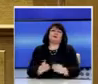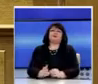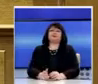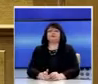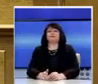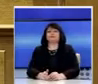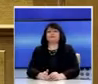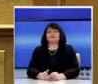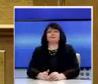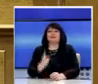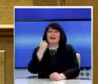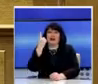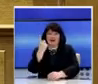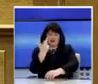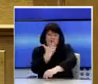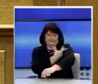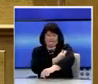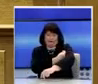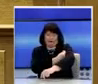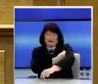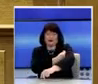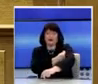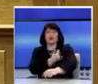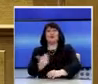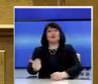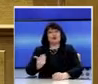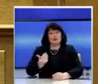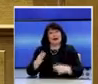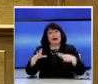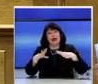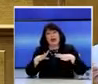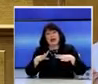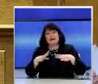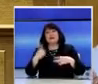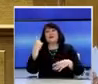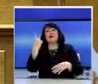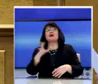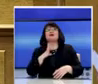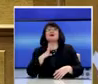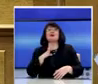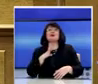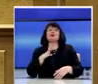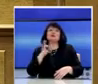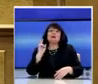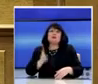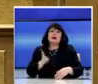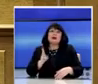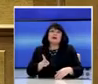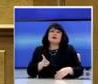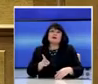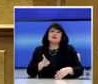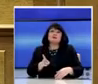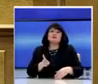Για κάθε εμβολιασμό που θα μπορούσαμε να είχαμε εξασφαλίσει, αλλά δεν τον έχουμε, μια ανθρώπινη ζωή μπαίνει σε κίνδυνο.